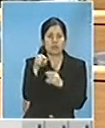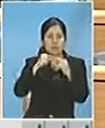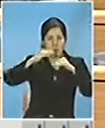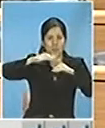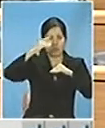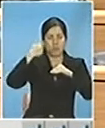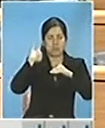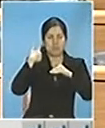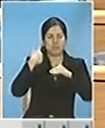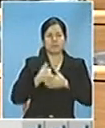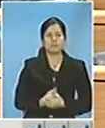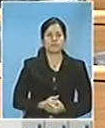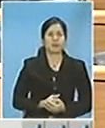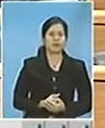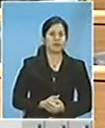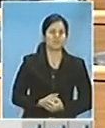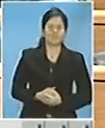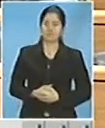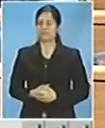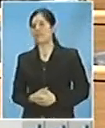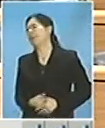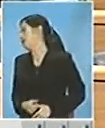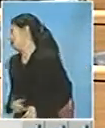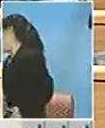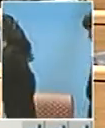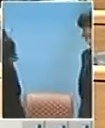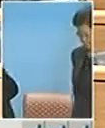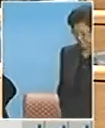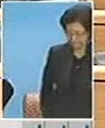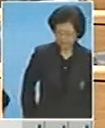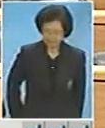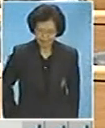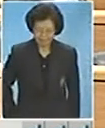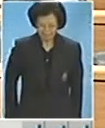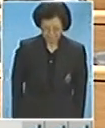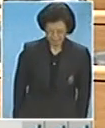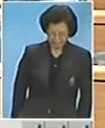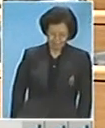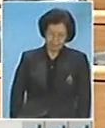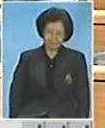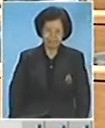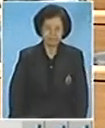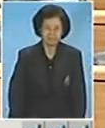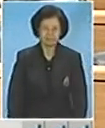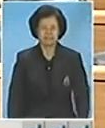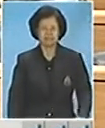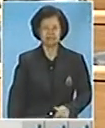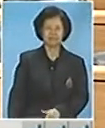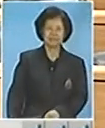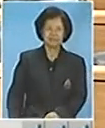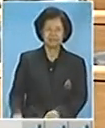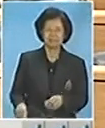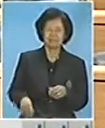ะคะและกัมพูชาค่ะด้วยมาเลเซียด้วย